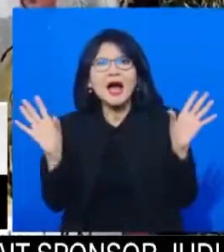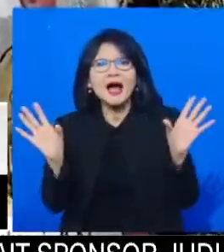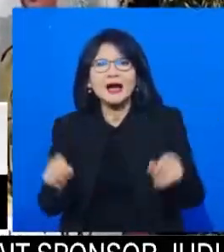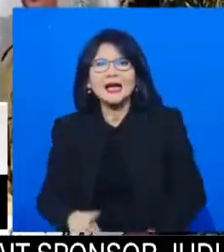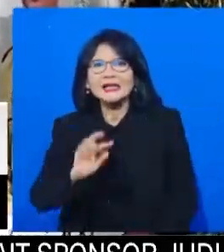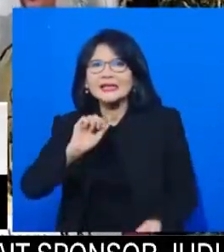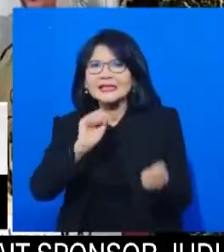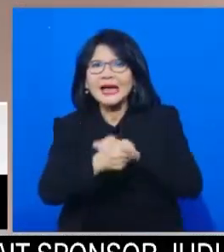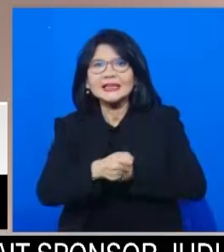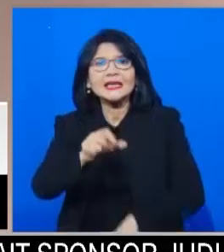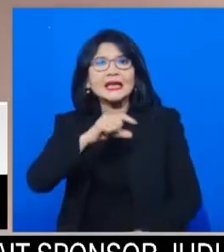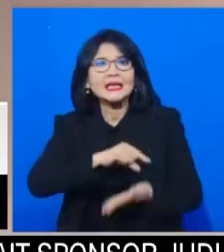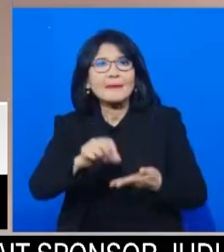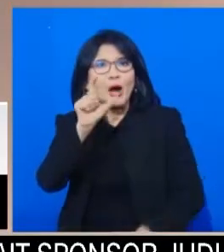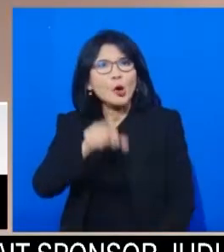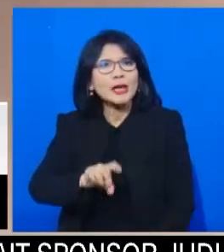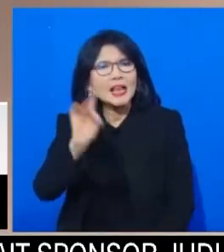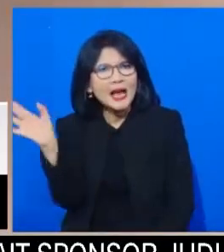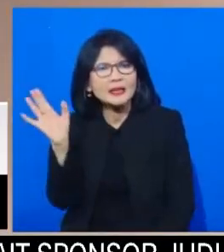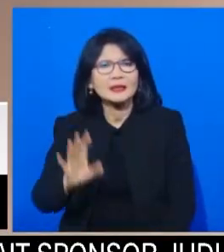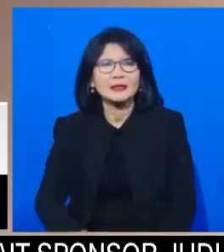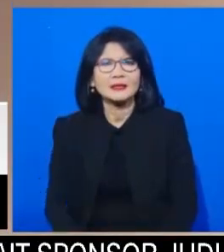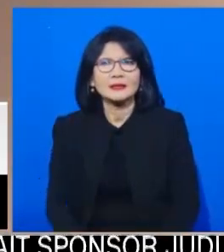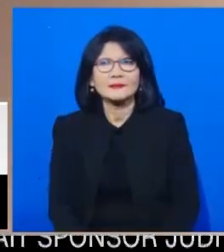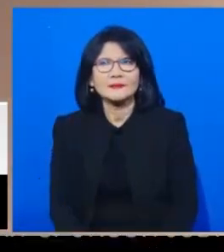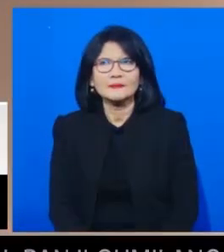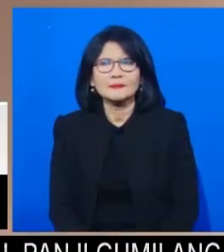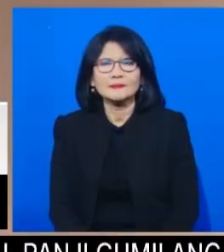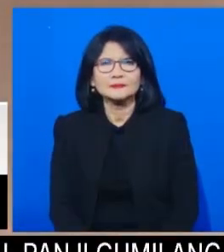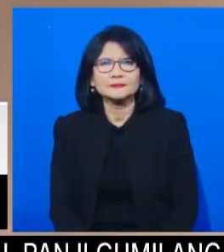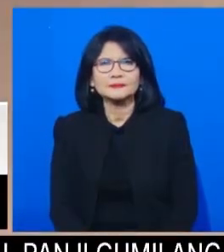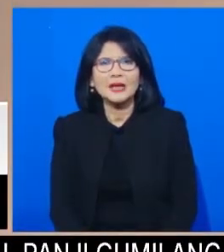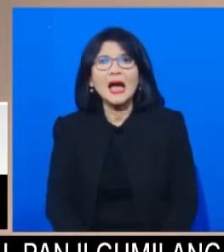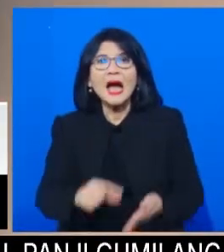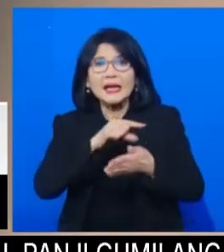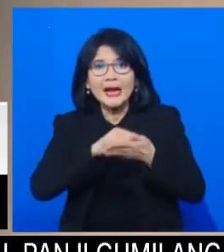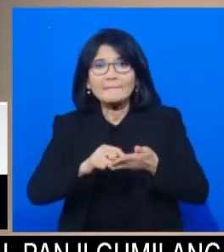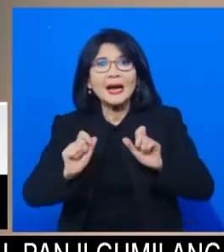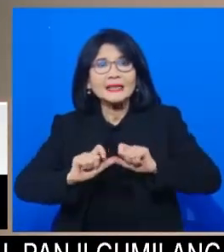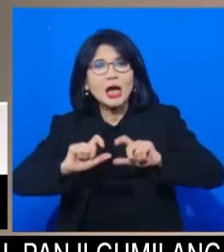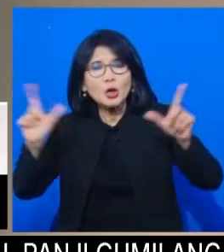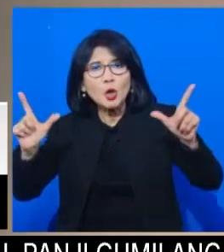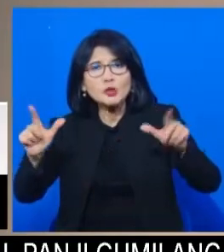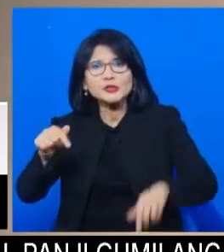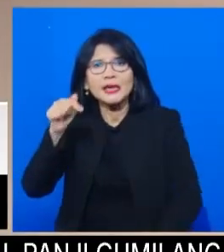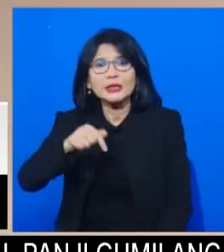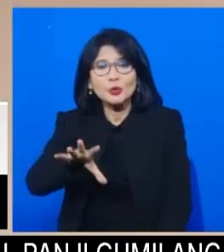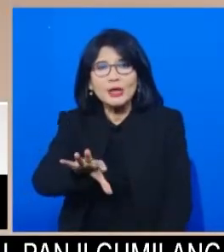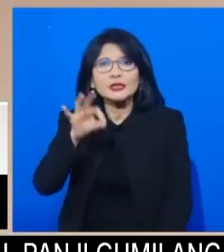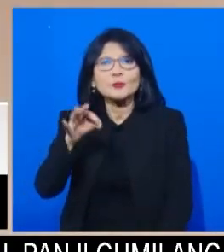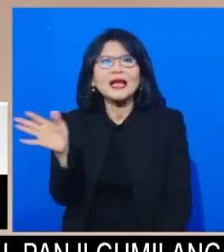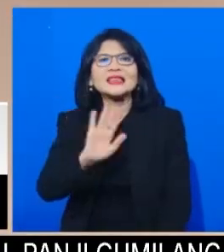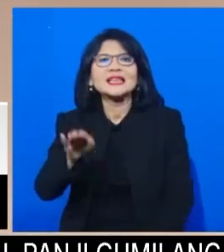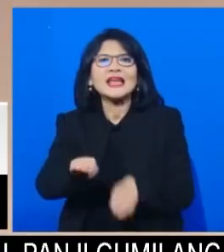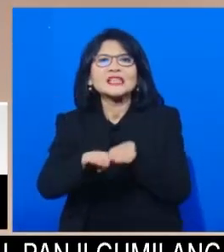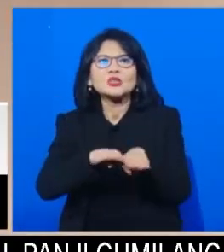berganti menjadi nama orang lain. Kira-kira sekitar sini. Bahkan nama yang lolos dari radius 100 meter itu ditemukan tidak sesuai